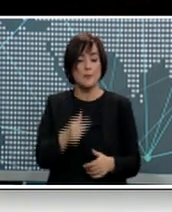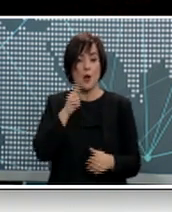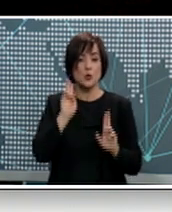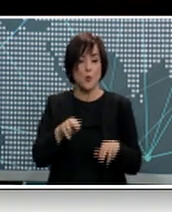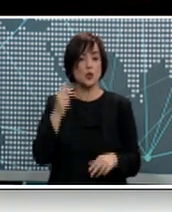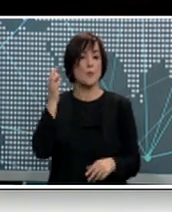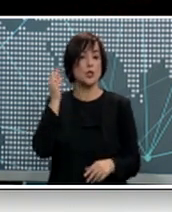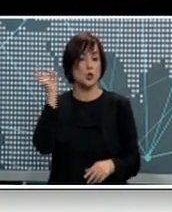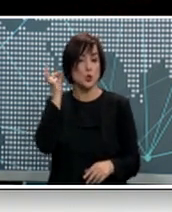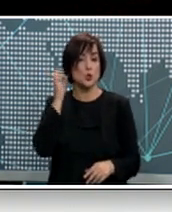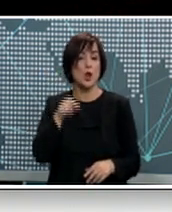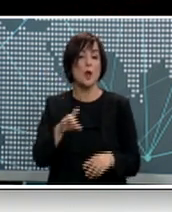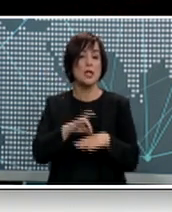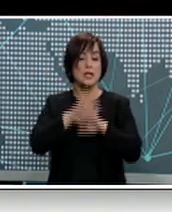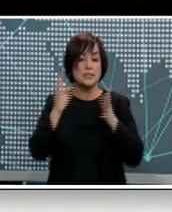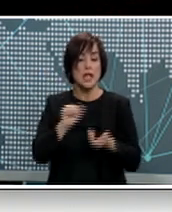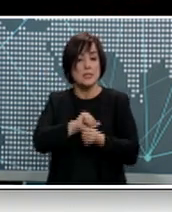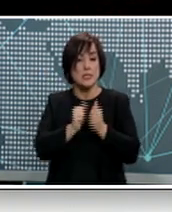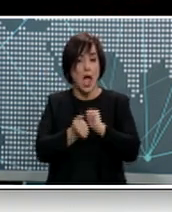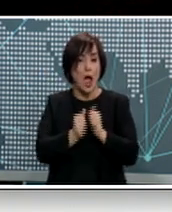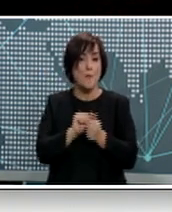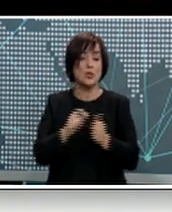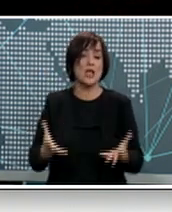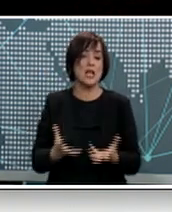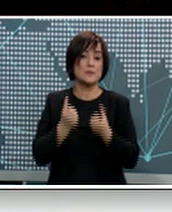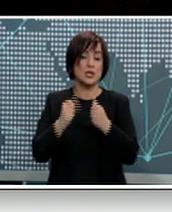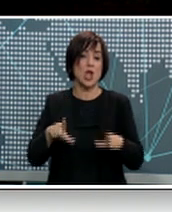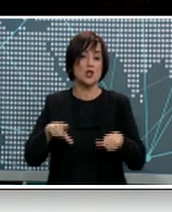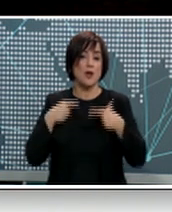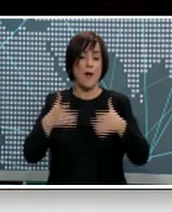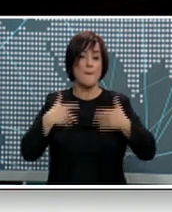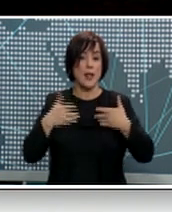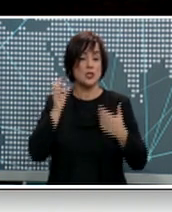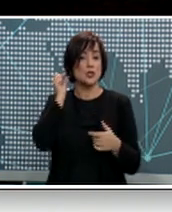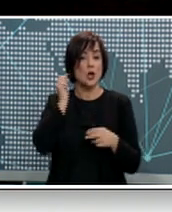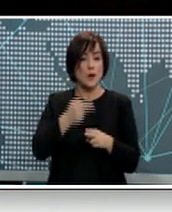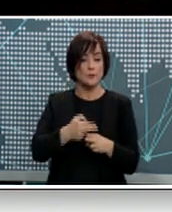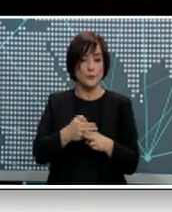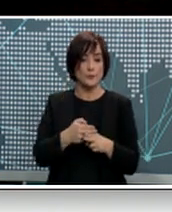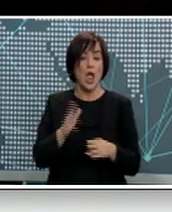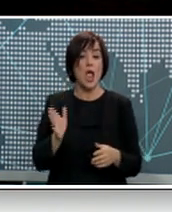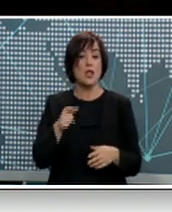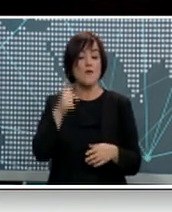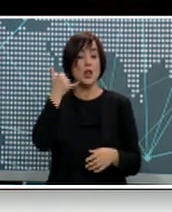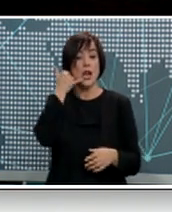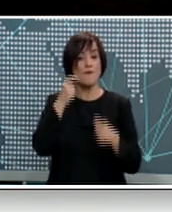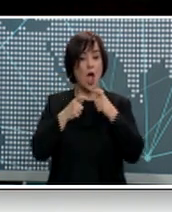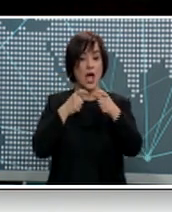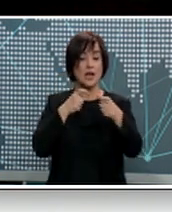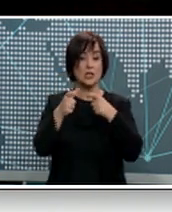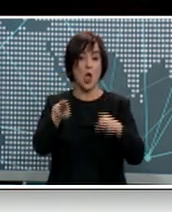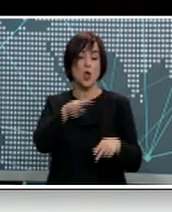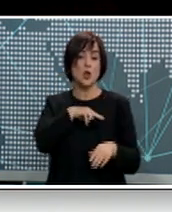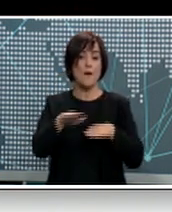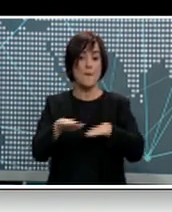да слушнеме и од доктор Илир Хасани, ги вложил сите напори за да се спаси животот на младата пациентка. Инаку во телефонски разговор со